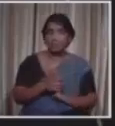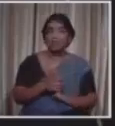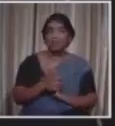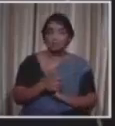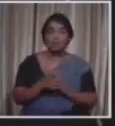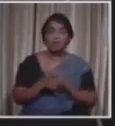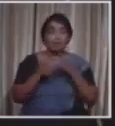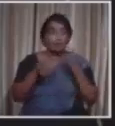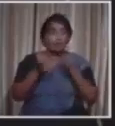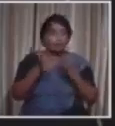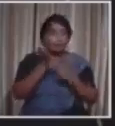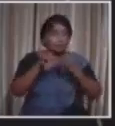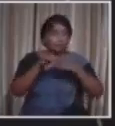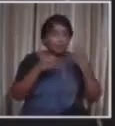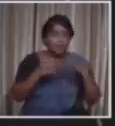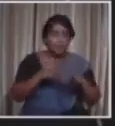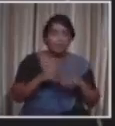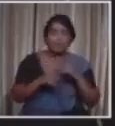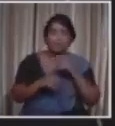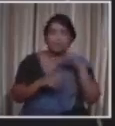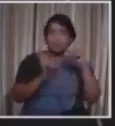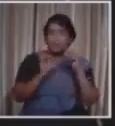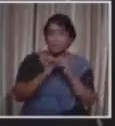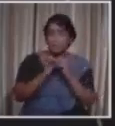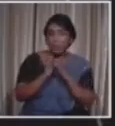टेन्ट पास मुखाने सीबीए के पुते